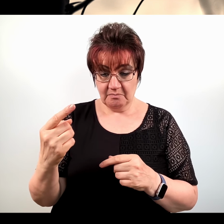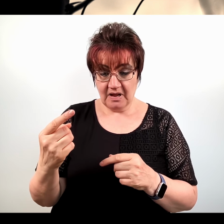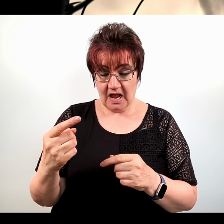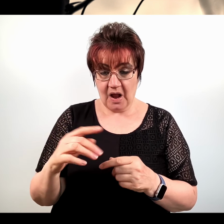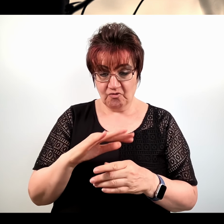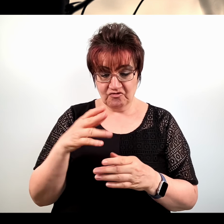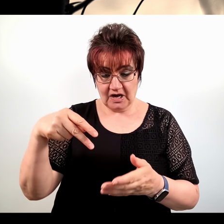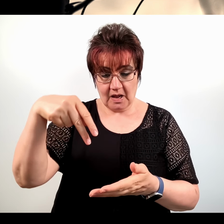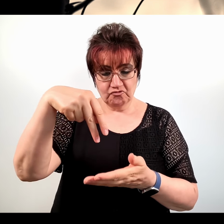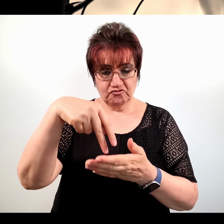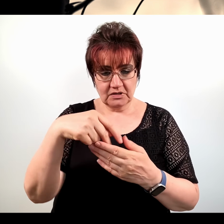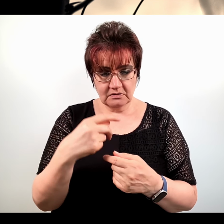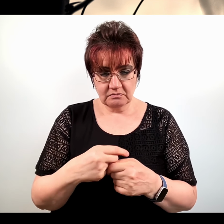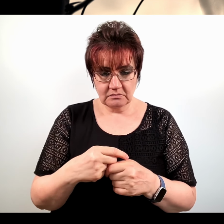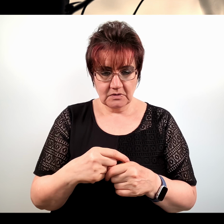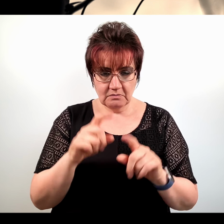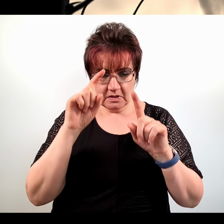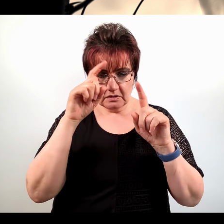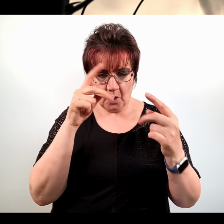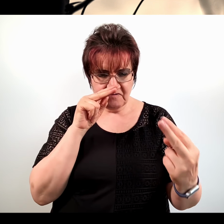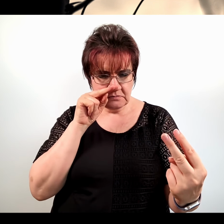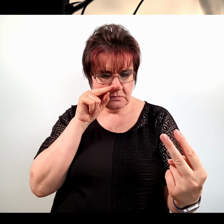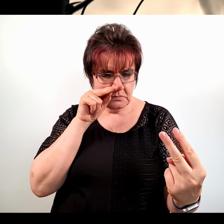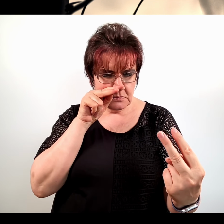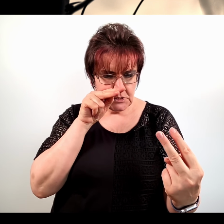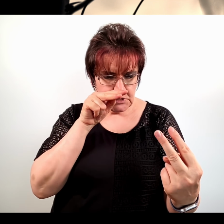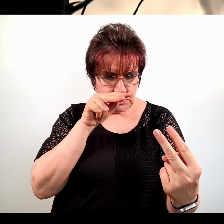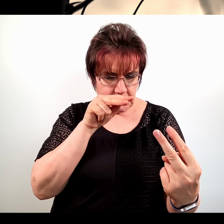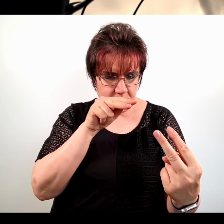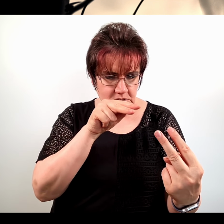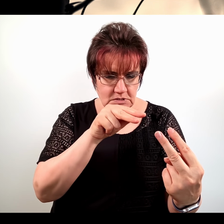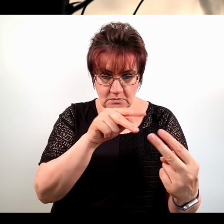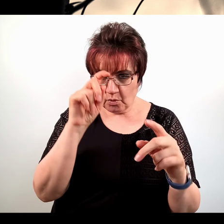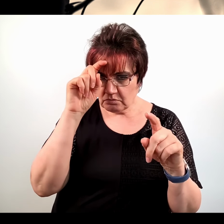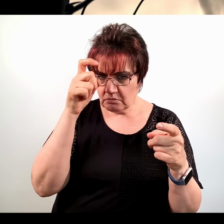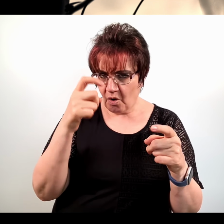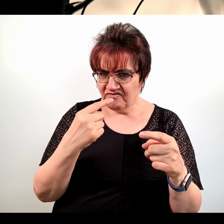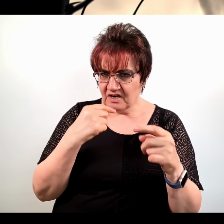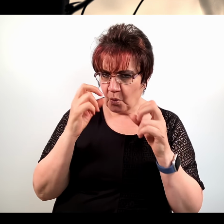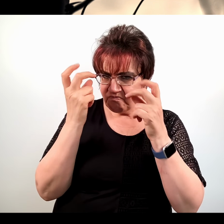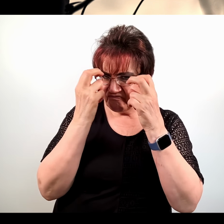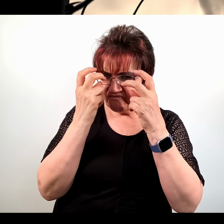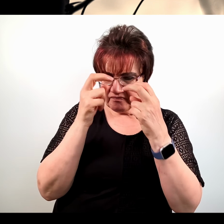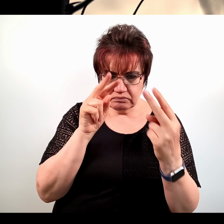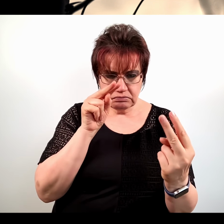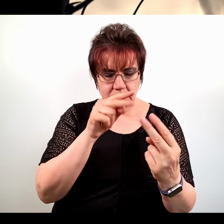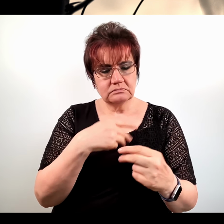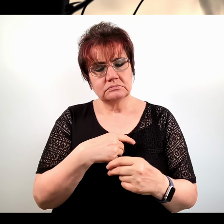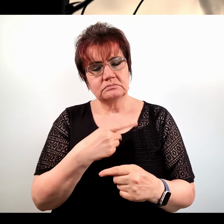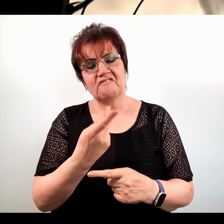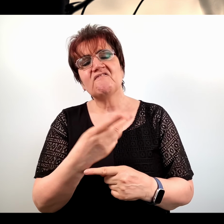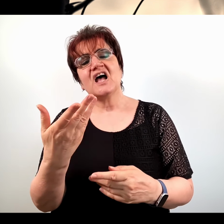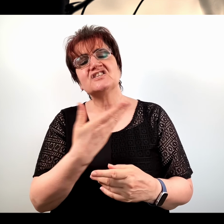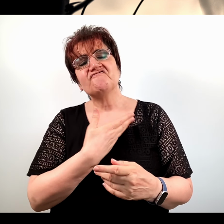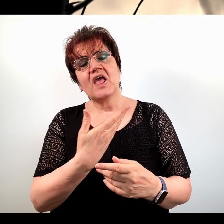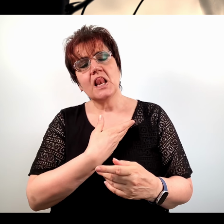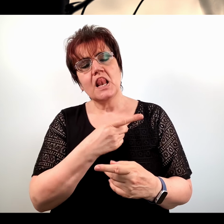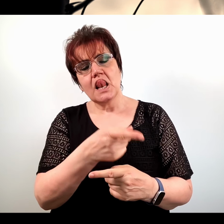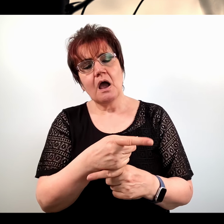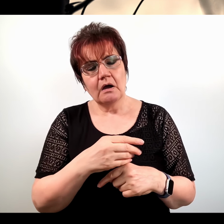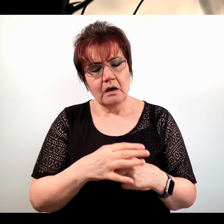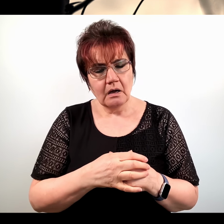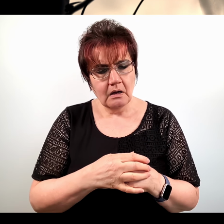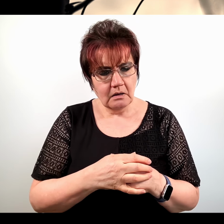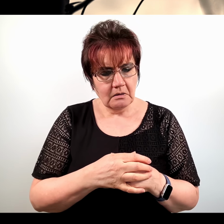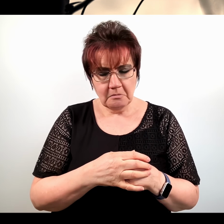Grab stehen und schaute den Teufel direkt in seine roten Augen und erwiderte, »Was willst